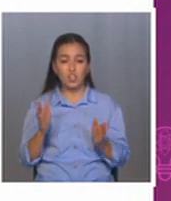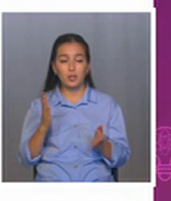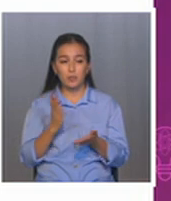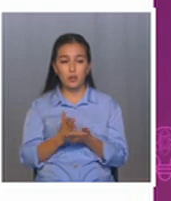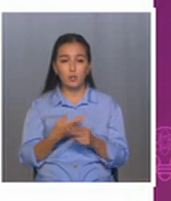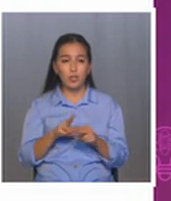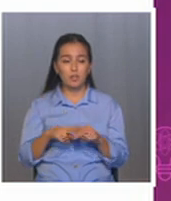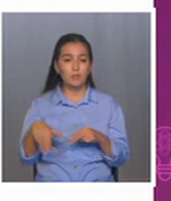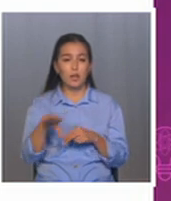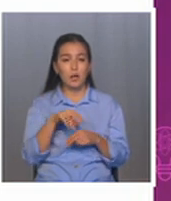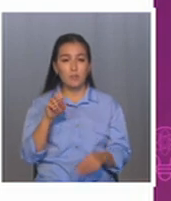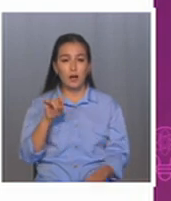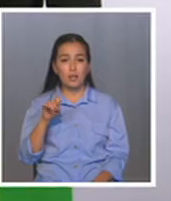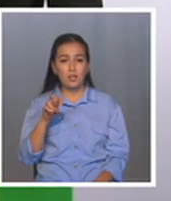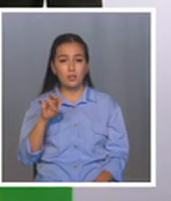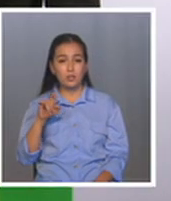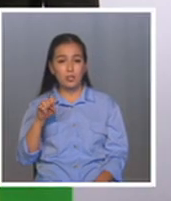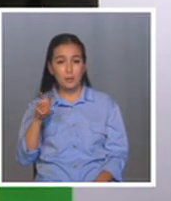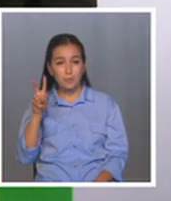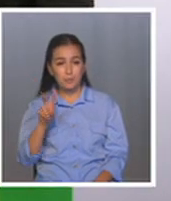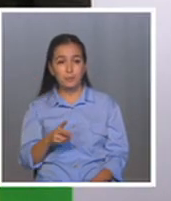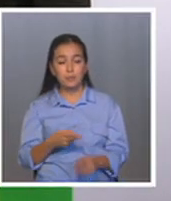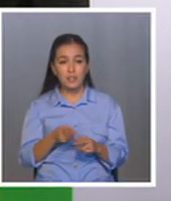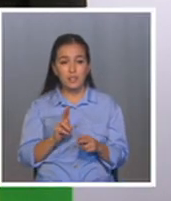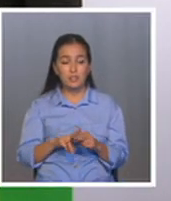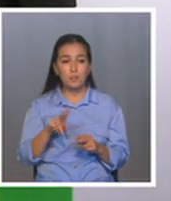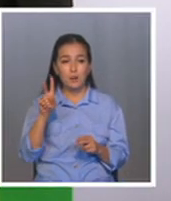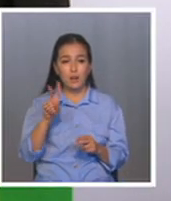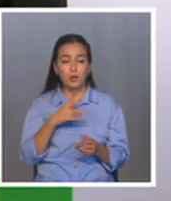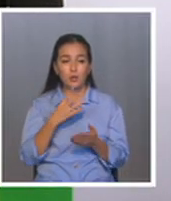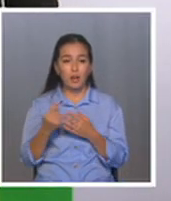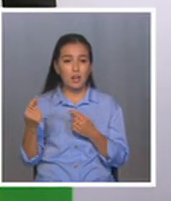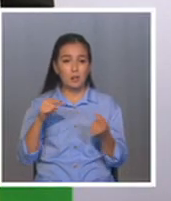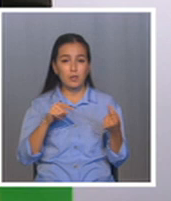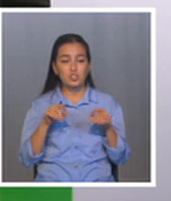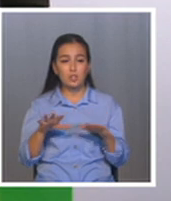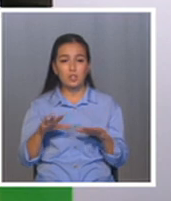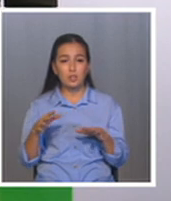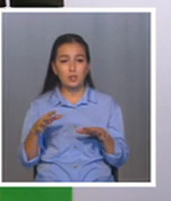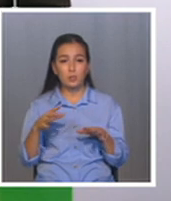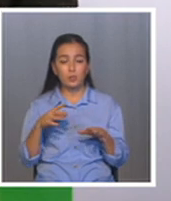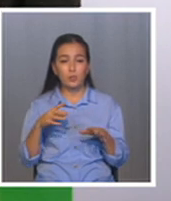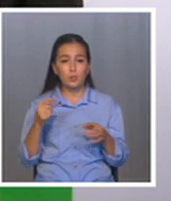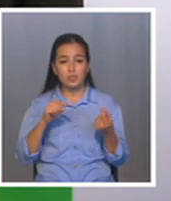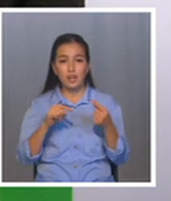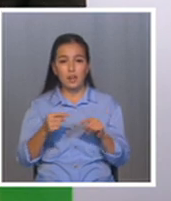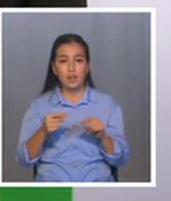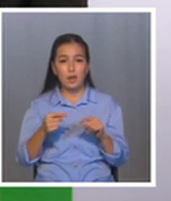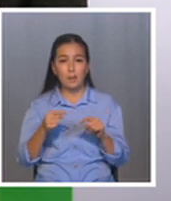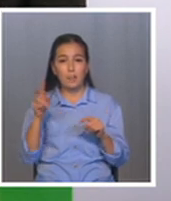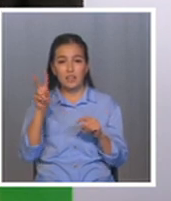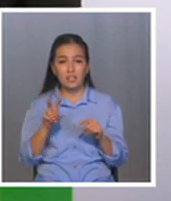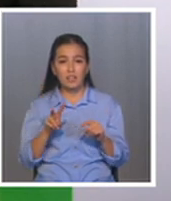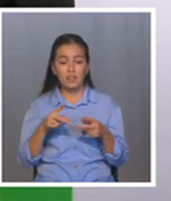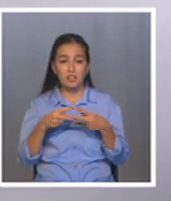барлығы параллелограмм. Сондықтан параллелепипедтің қарама-қарсы жақтары өзара параллель және тең параллелограммдар.